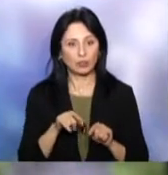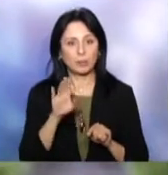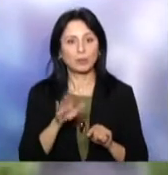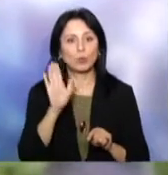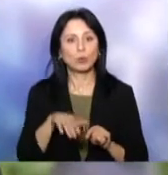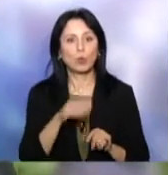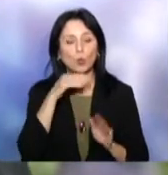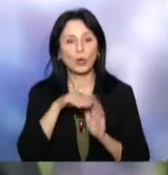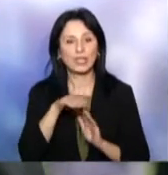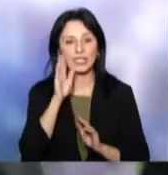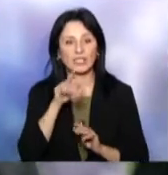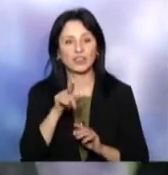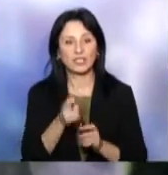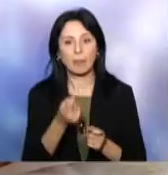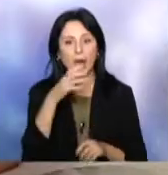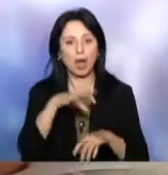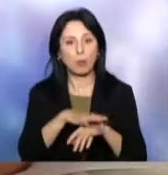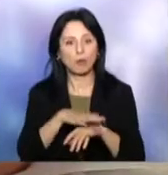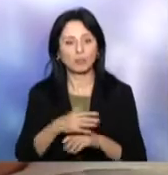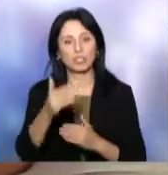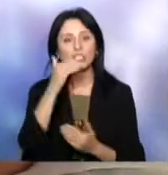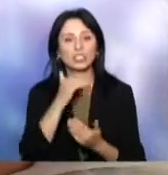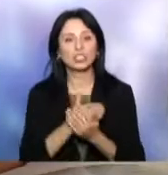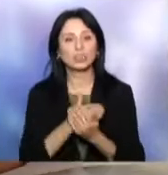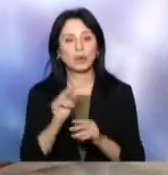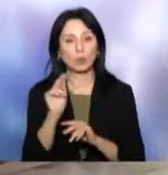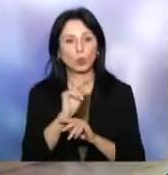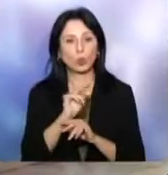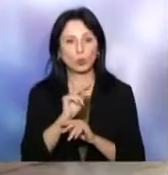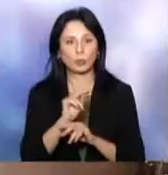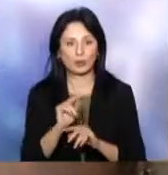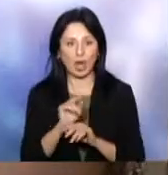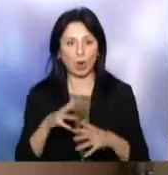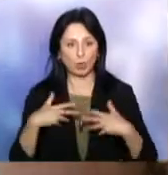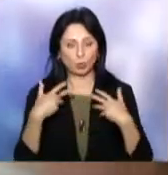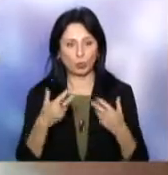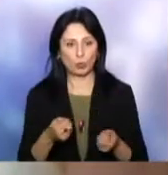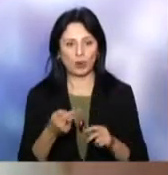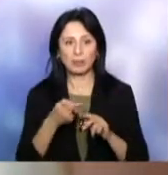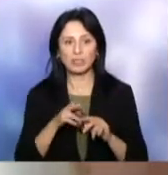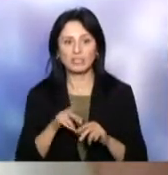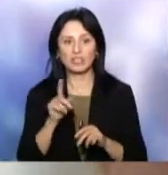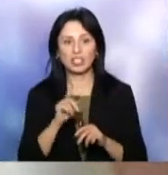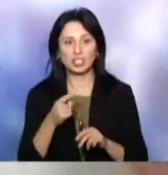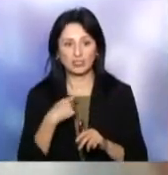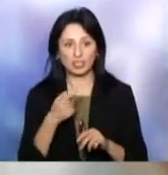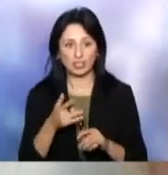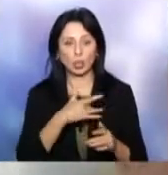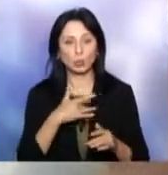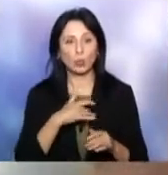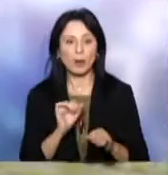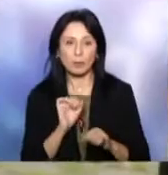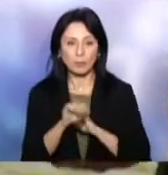უფრო უკეთესი იქნება მისი გამოვლინება და შემდეგ კურნალობა და განკურნება. იმისათვის რომ მოვერიოთ